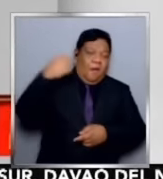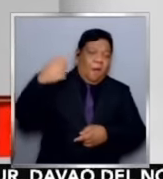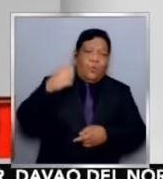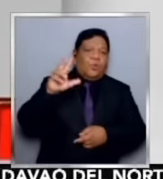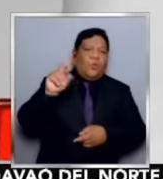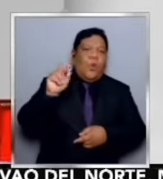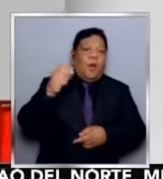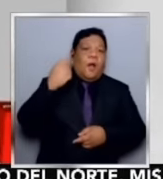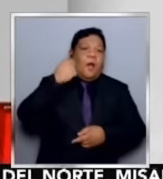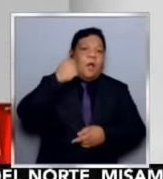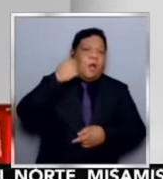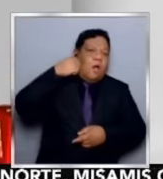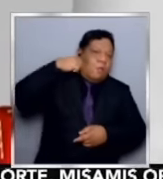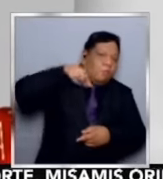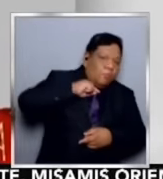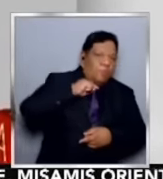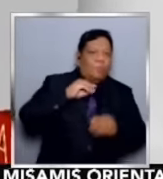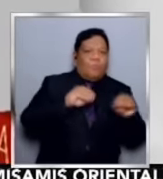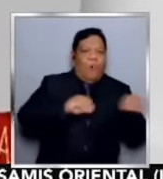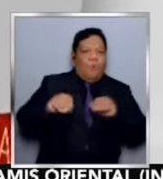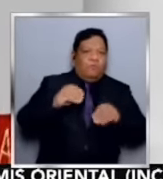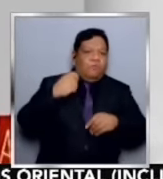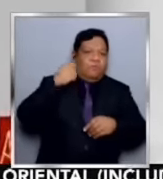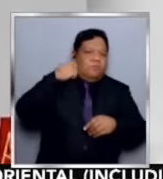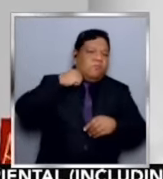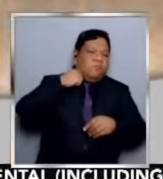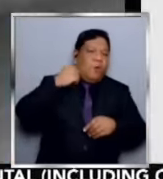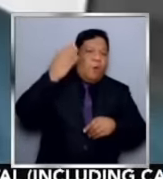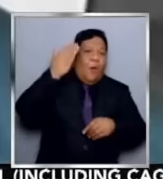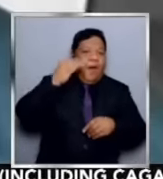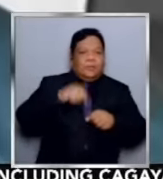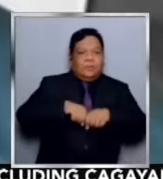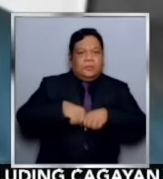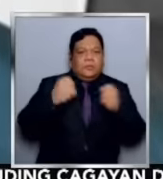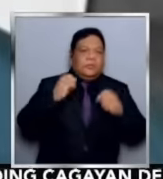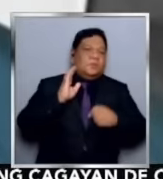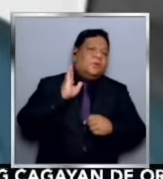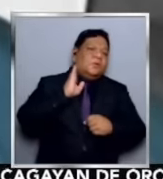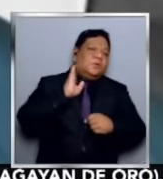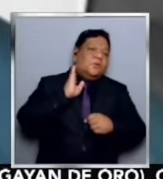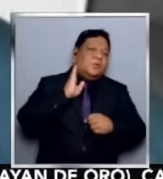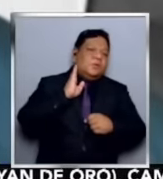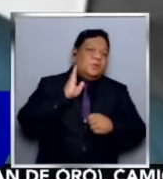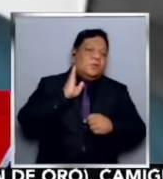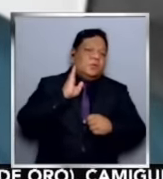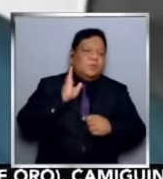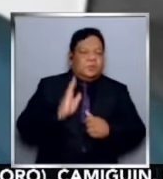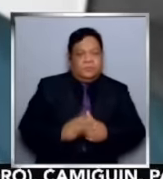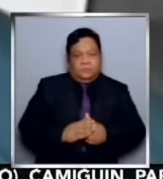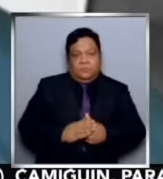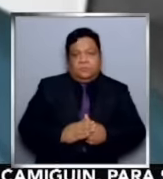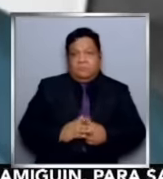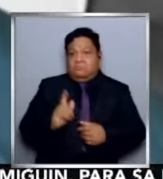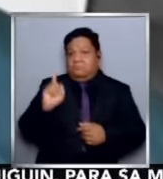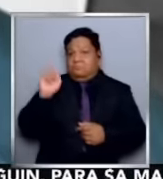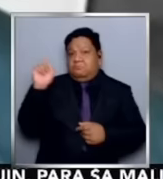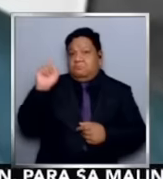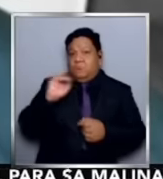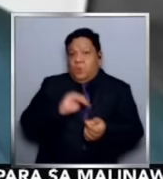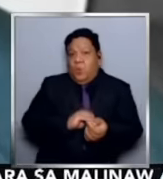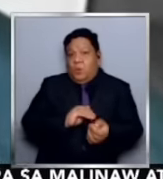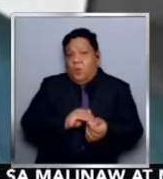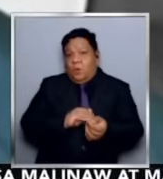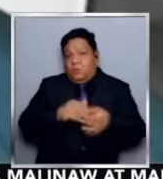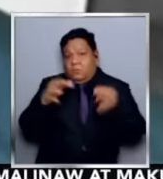sa leeg ng babae nang mabali ang likurang bahagi ng kanyang panga. Mukhang puner siya ng malakas yung ngipin